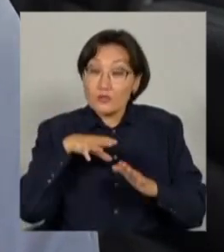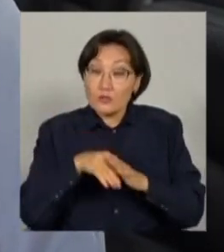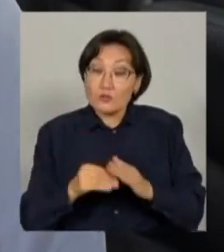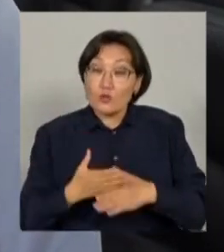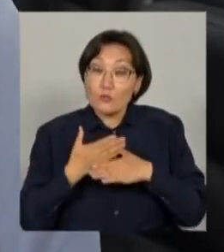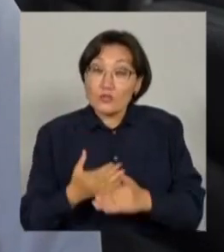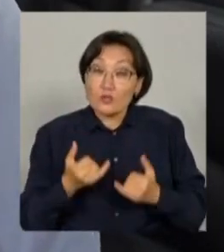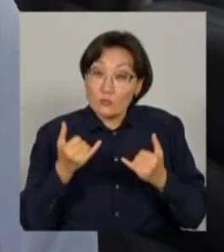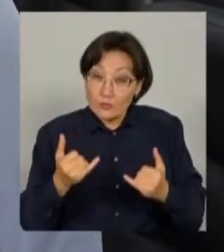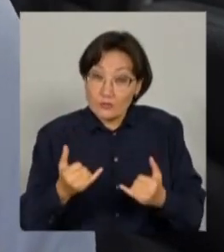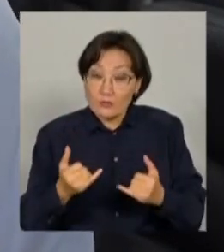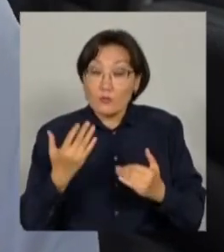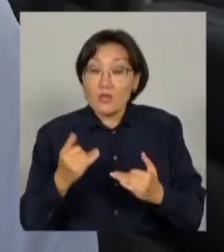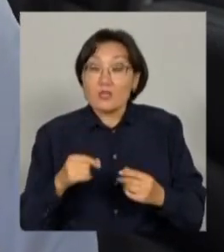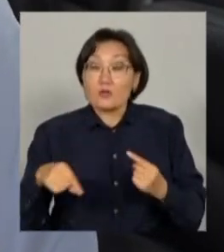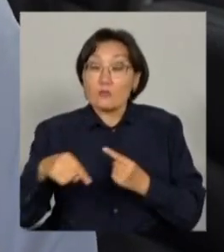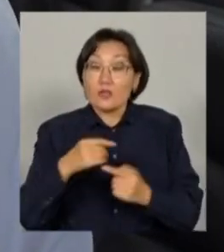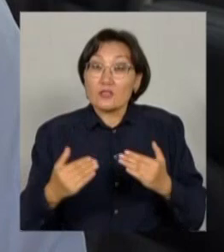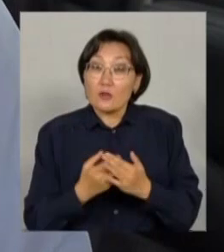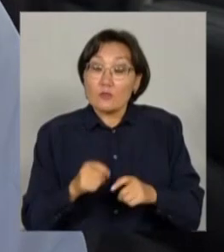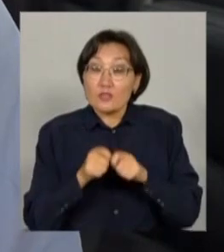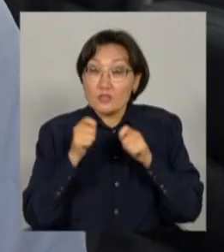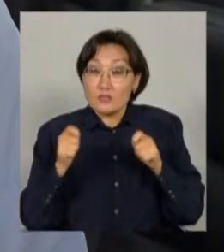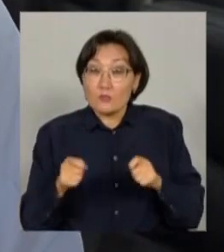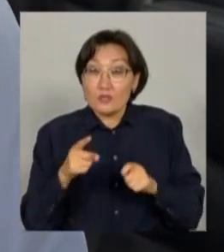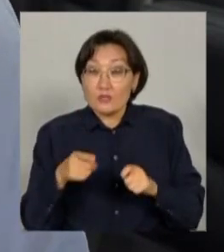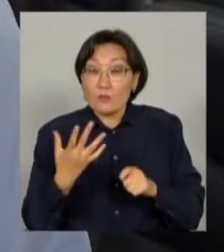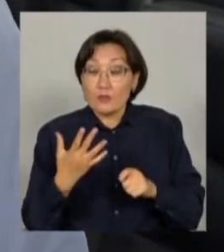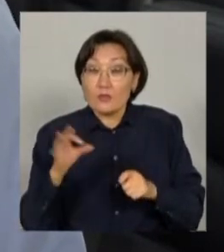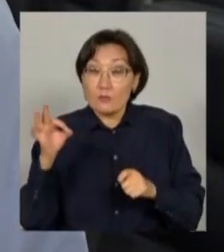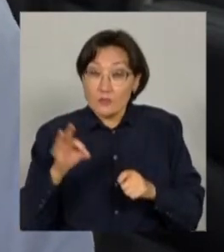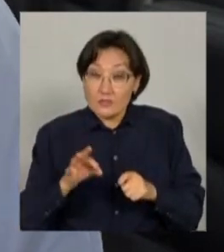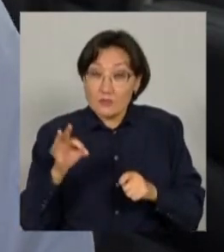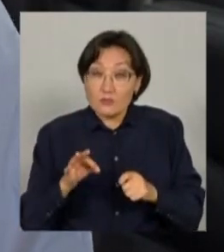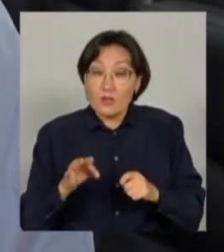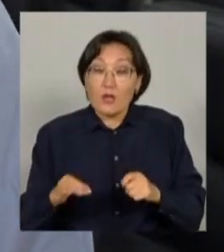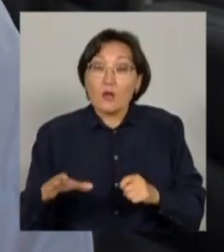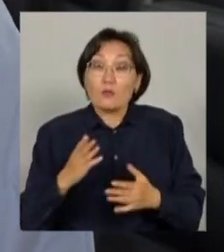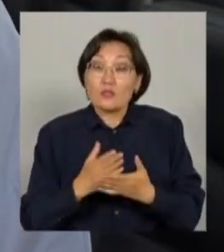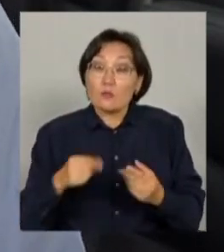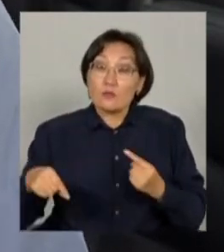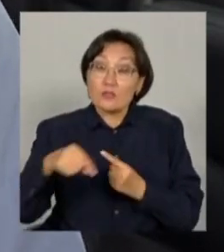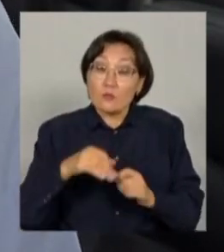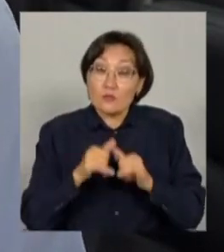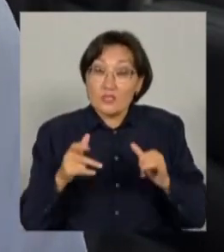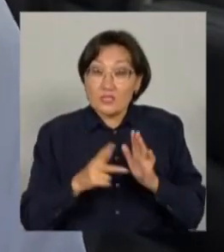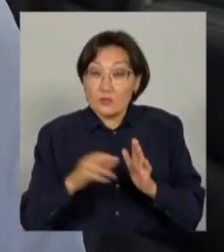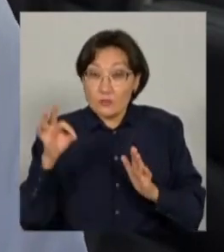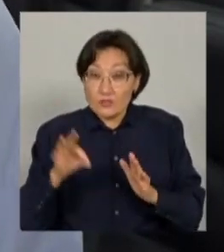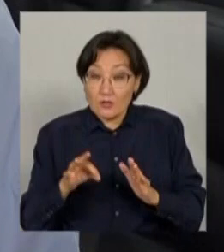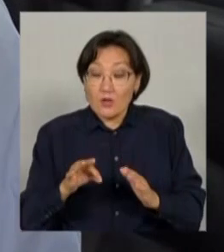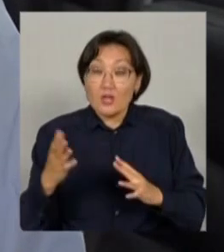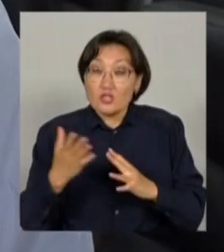көмек көрсетіліп жатыр. Онда ісін жаңадан бастағандарға 2,5% мөлшерлемемен, ал бар бизнесті дамыту үшін 8%-ға